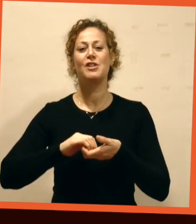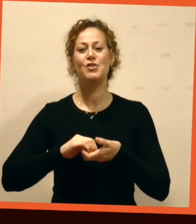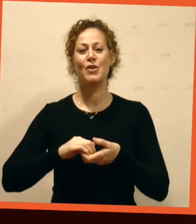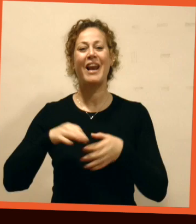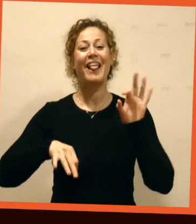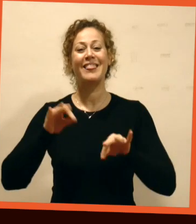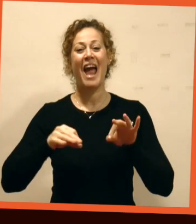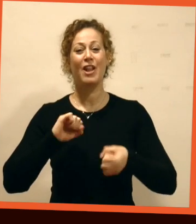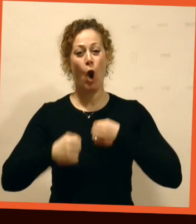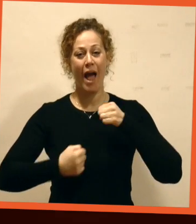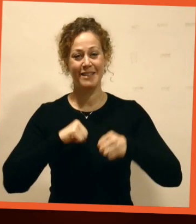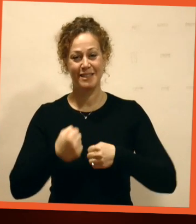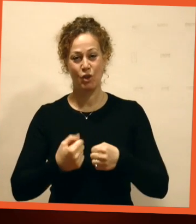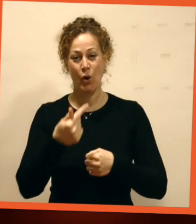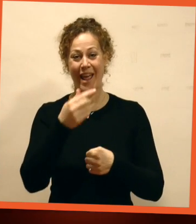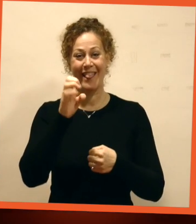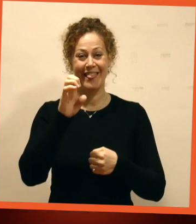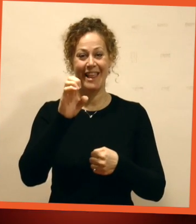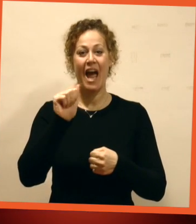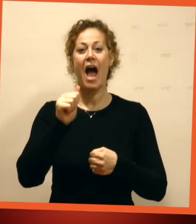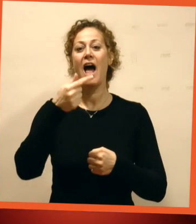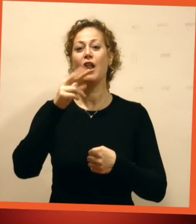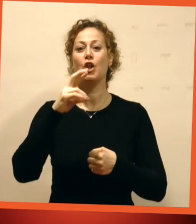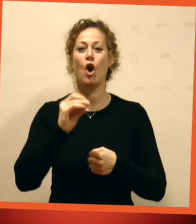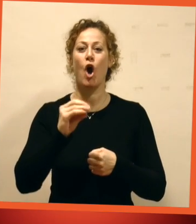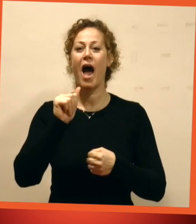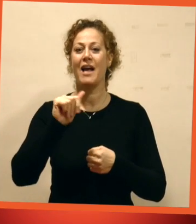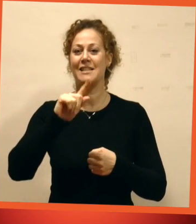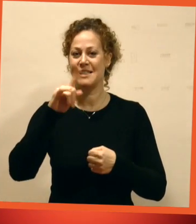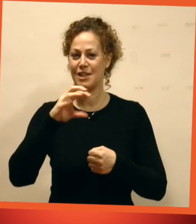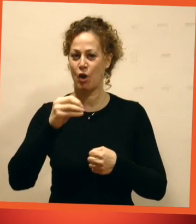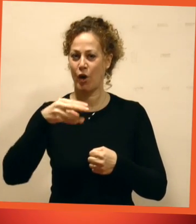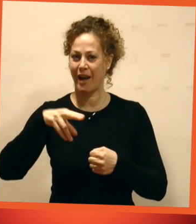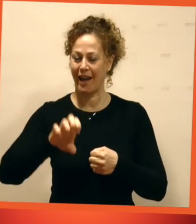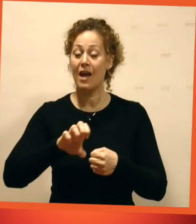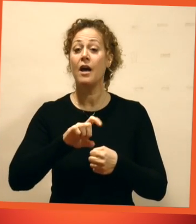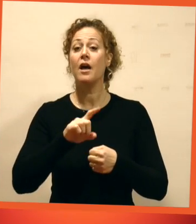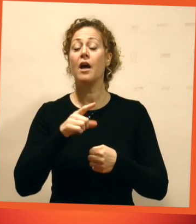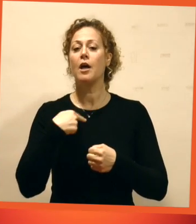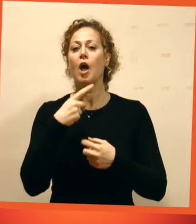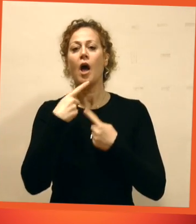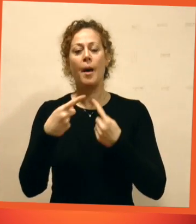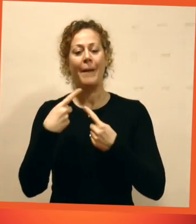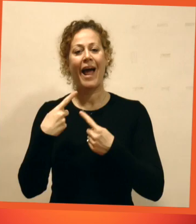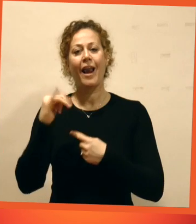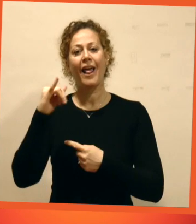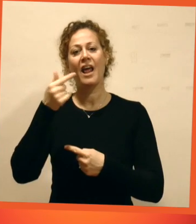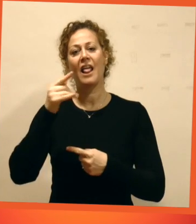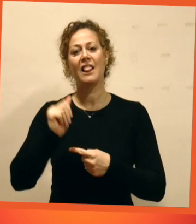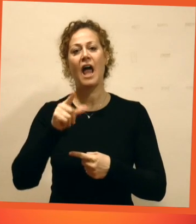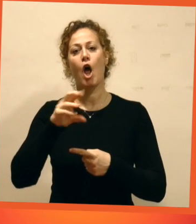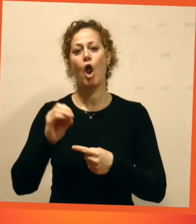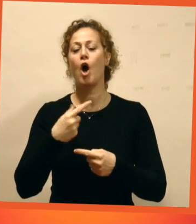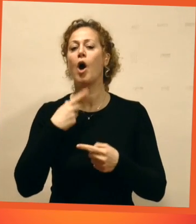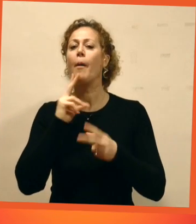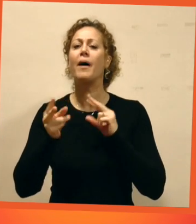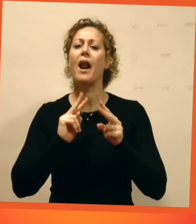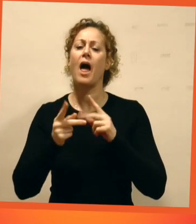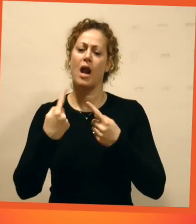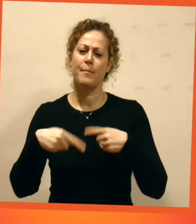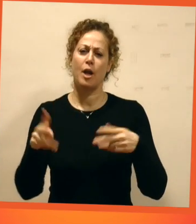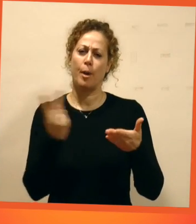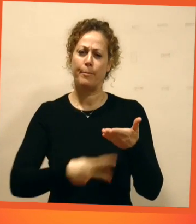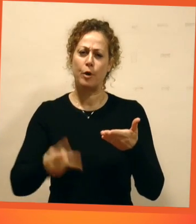Teatrazione, e riprendo con te, Italo, a parlare un po' di quei progetti, anzi di uno dei progetti